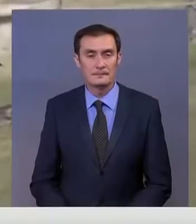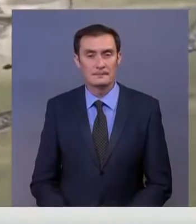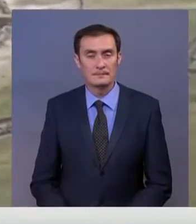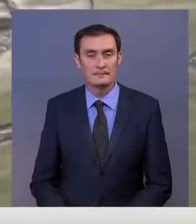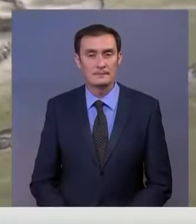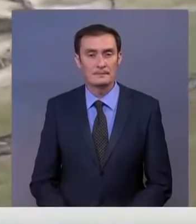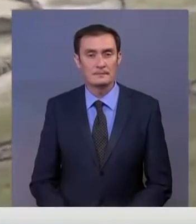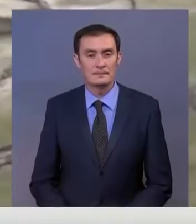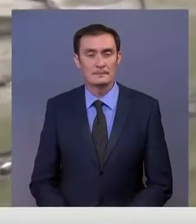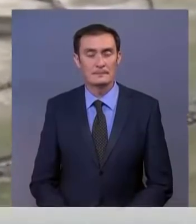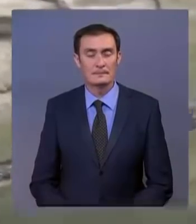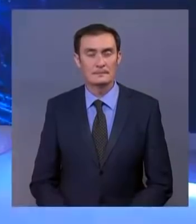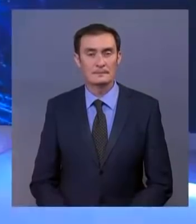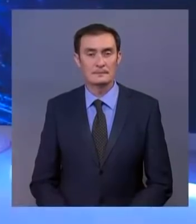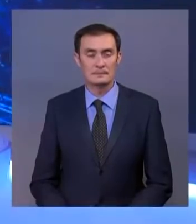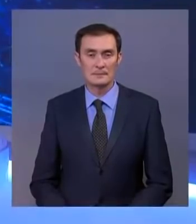24.